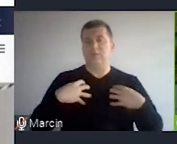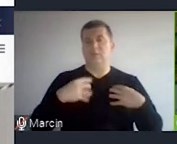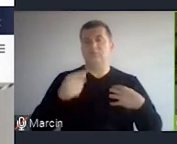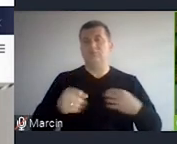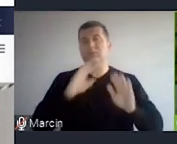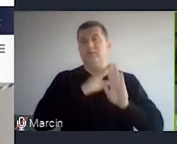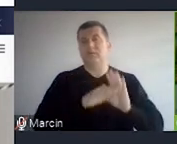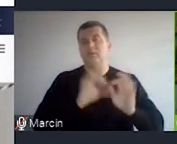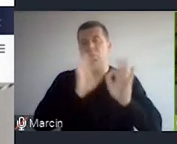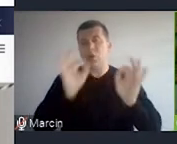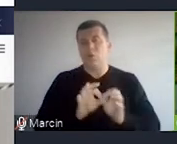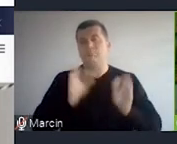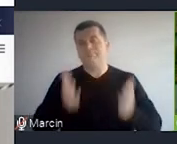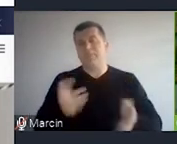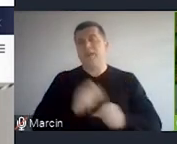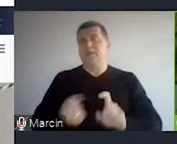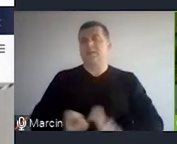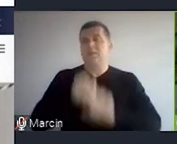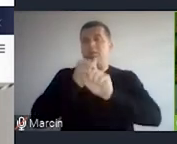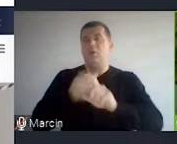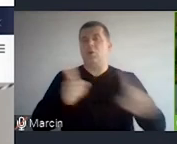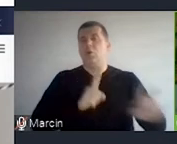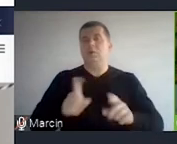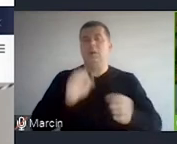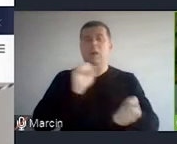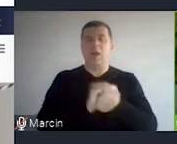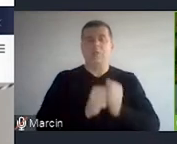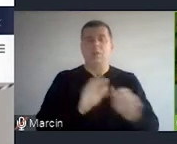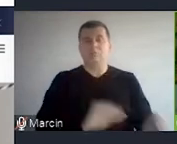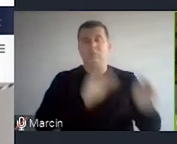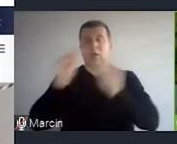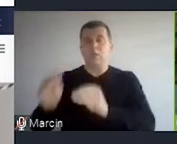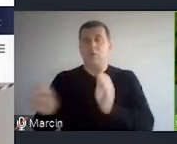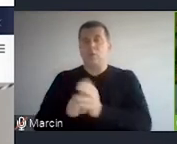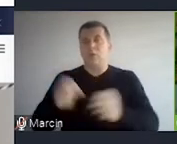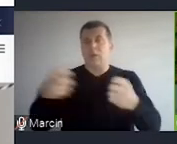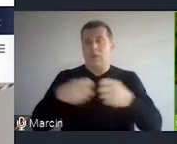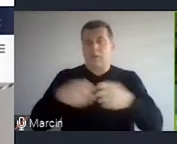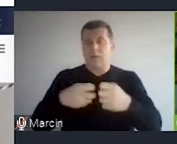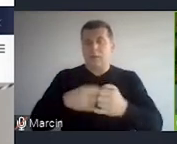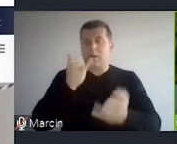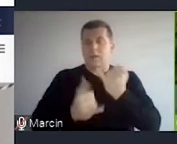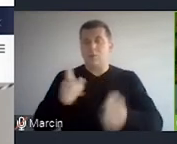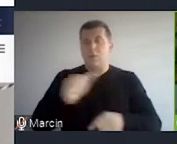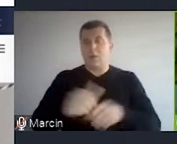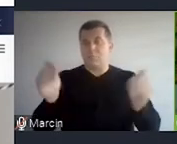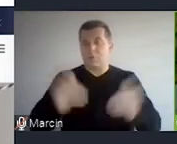do zasady są zawieszone. Oznacza to, że albo przenosimy je do sieci, jeśli to